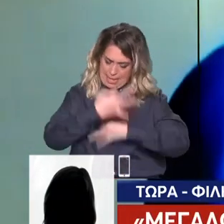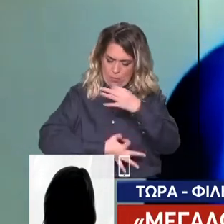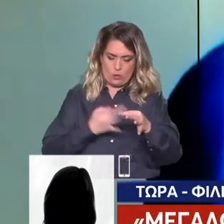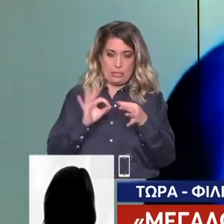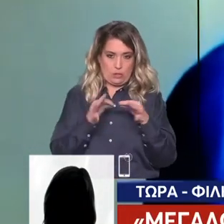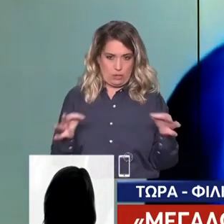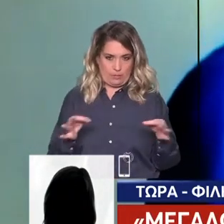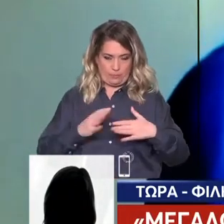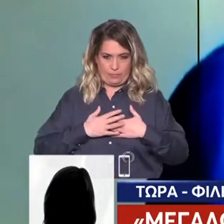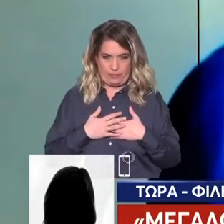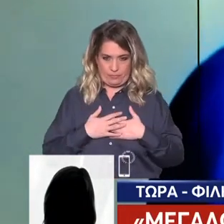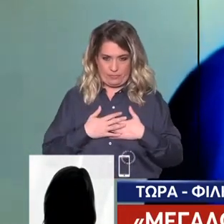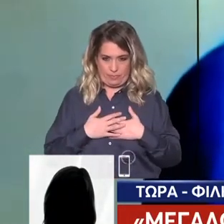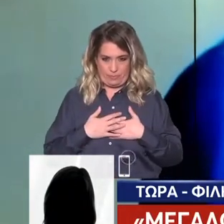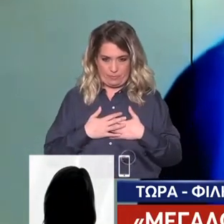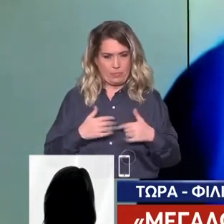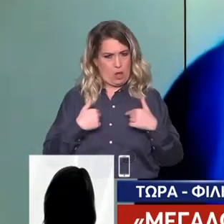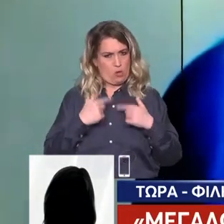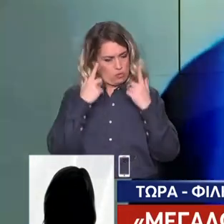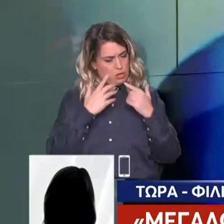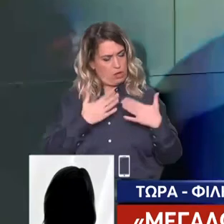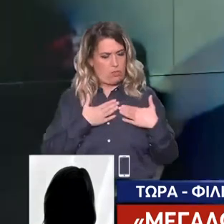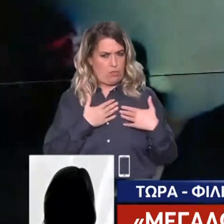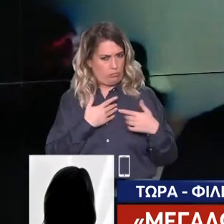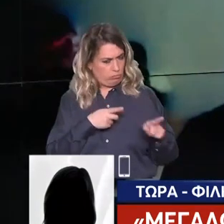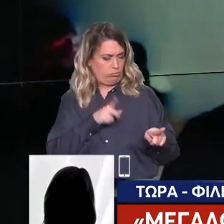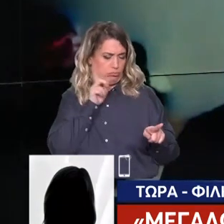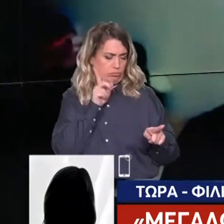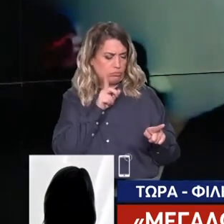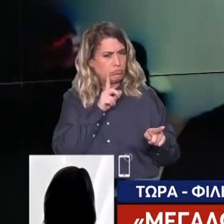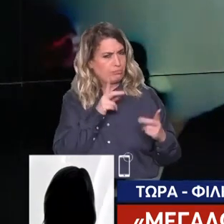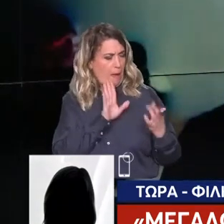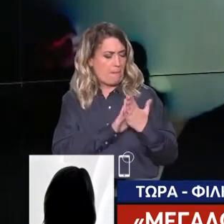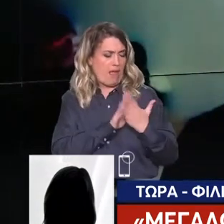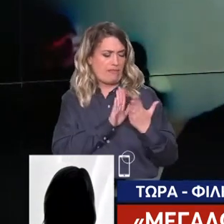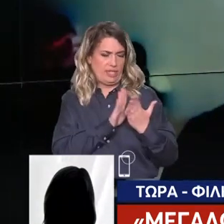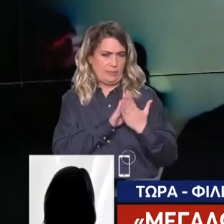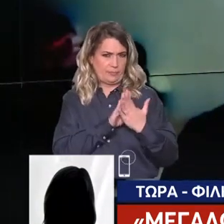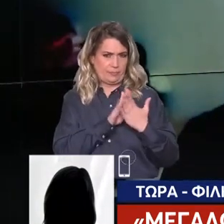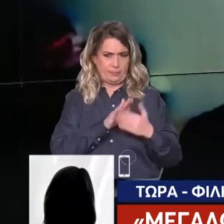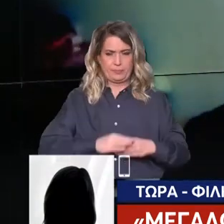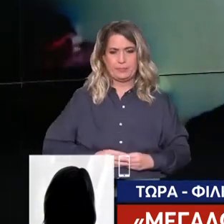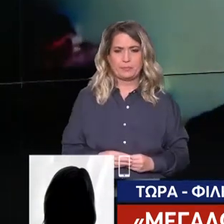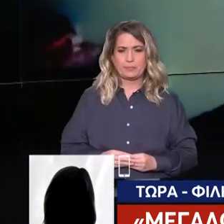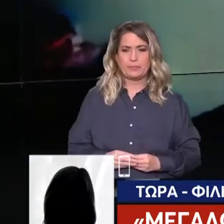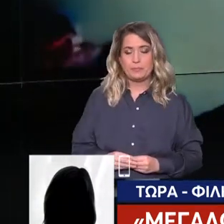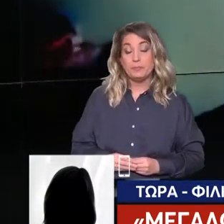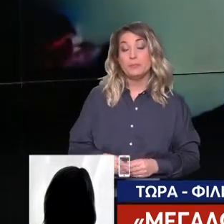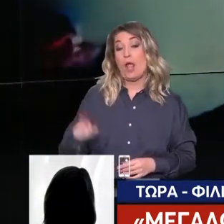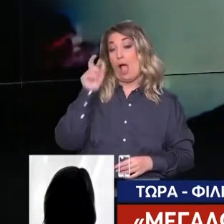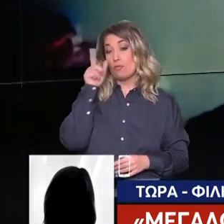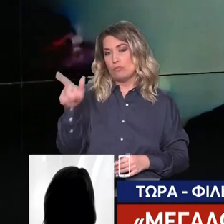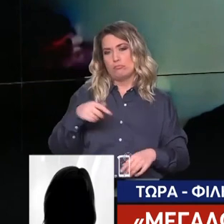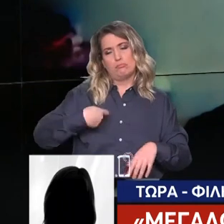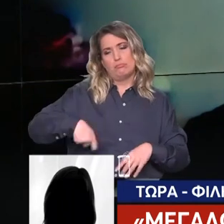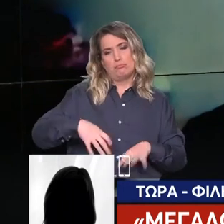όσο ξέρω, γιατί ήμουν πολύ κοντά στην οικογένεια της μητέρας του. Το ξέρω. Όταν πήρε ο κύριος αυτός τα παιδιά, τα